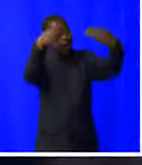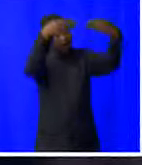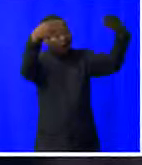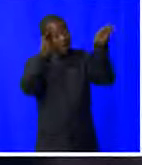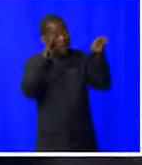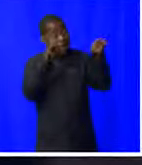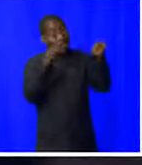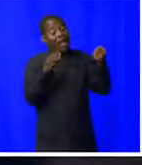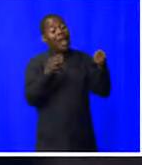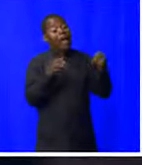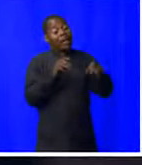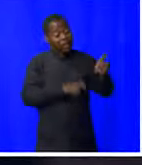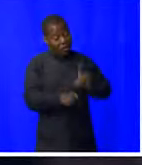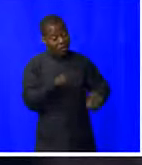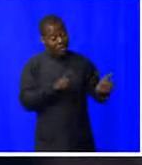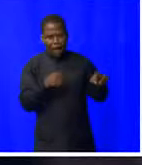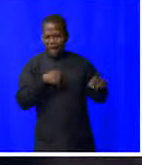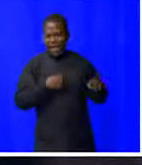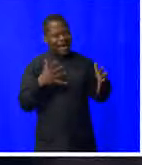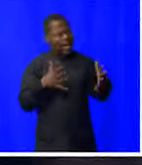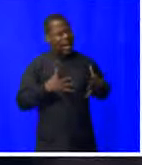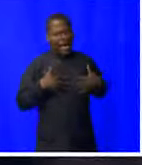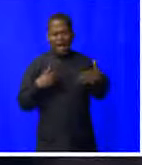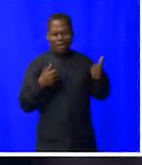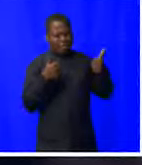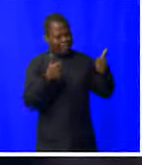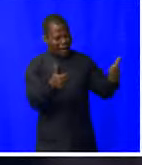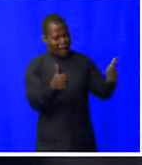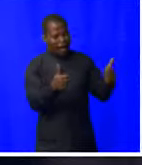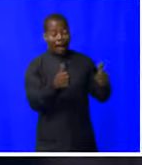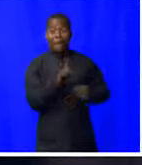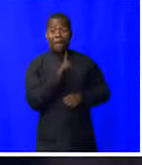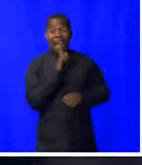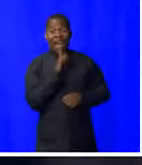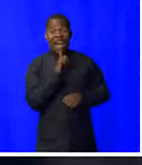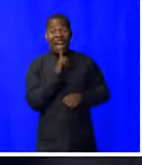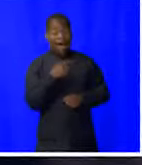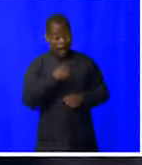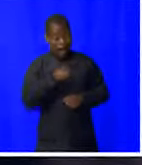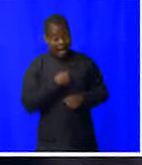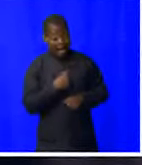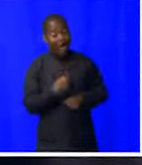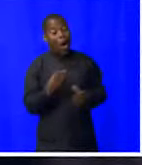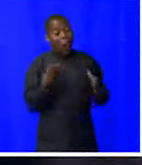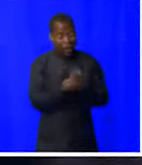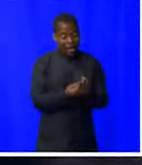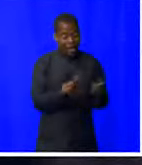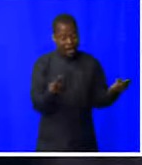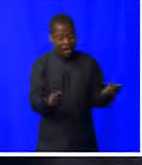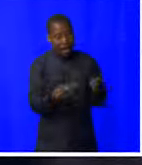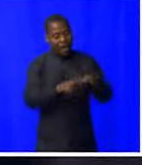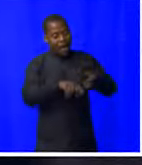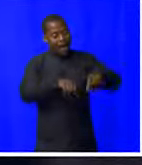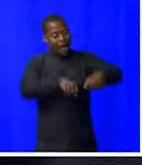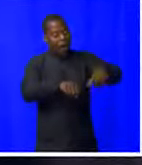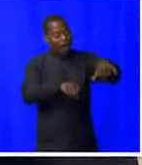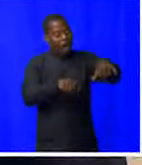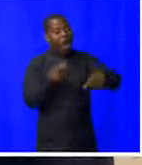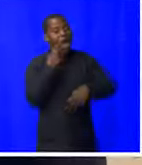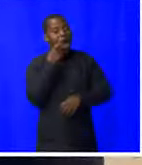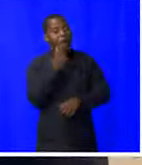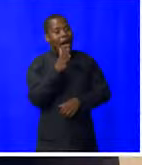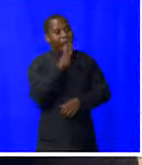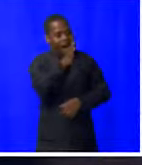Kuyinjabulo lemkhulu. And kakhulu kakhulu le njabulo I share it with people bani bakalobamba lomdzala. Kunemisebenzi